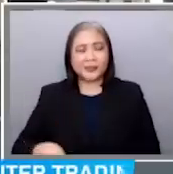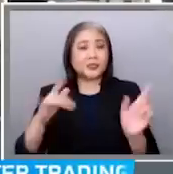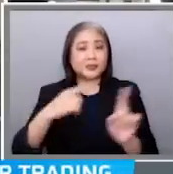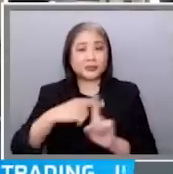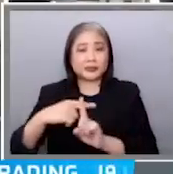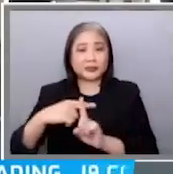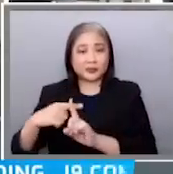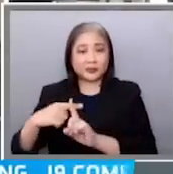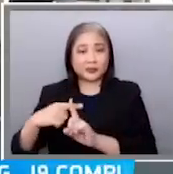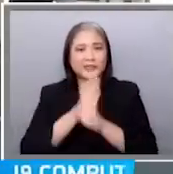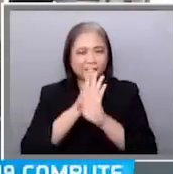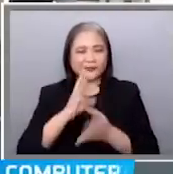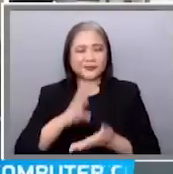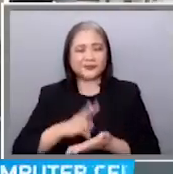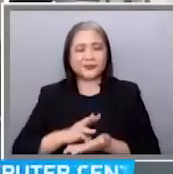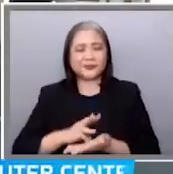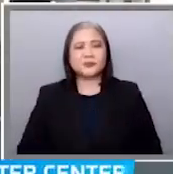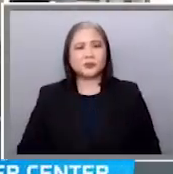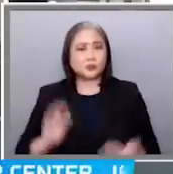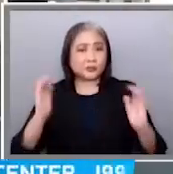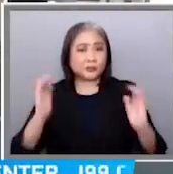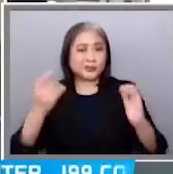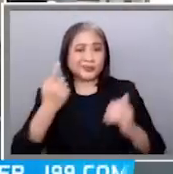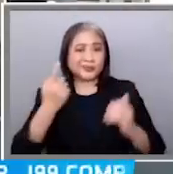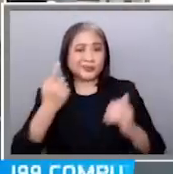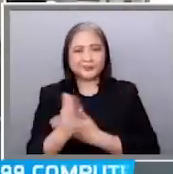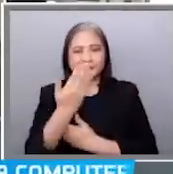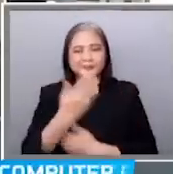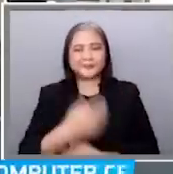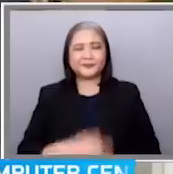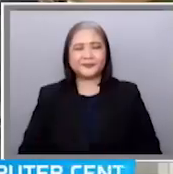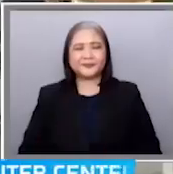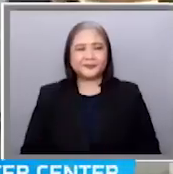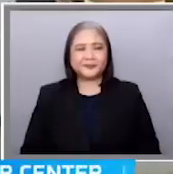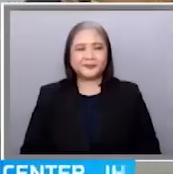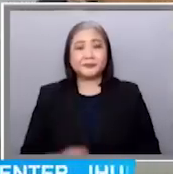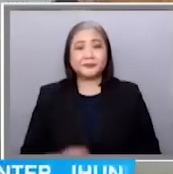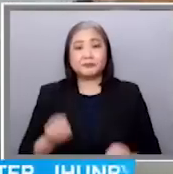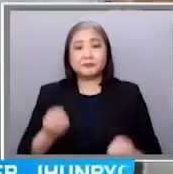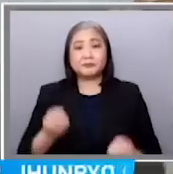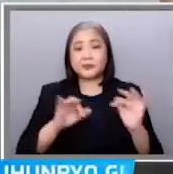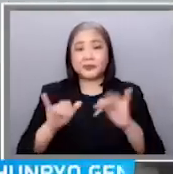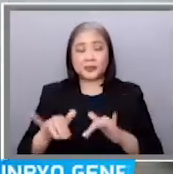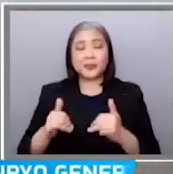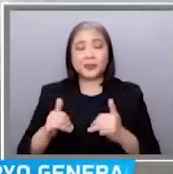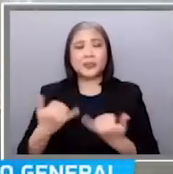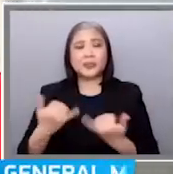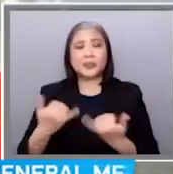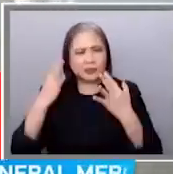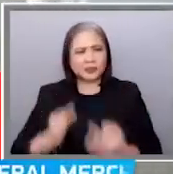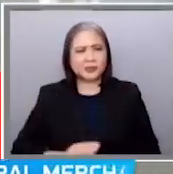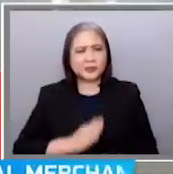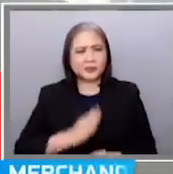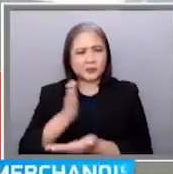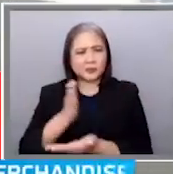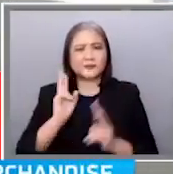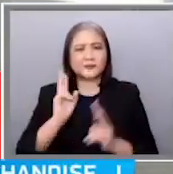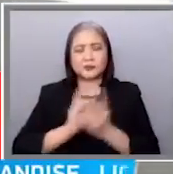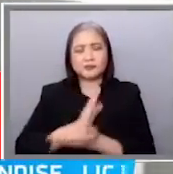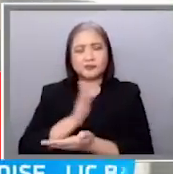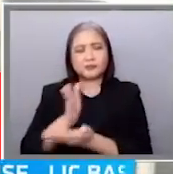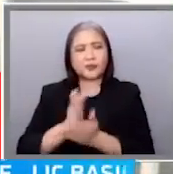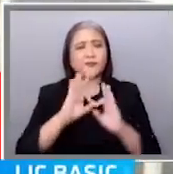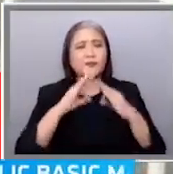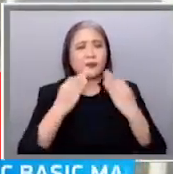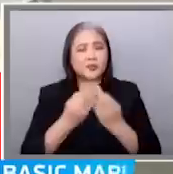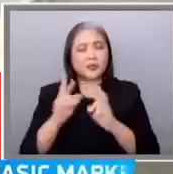Ikumpara mo yan kaninang umaga. Karamihan sa kanila ay ngayong araw nagpasyang bumisita sa mga yumaong mahal sa buhay dahil ayaw